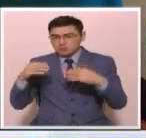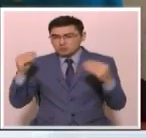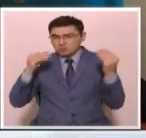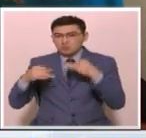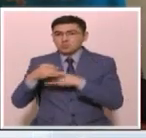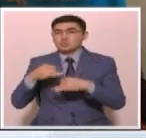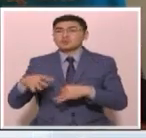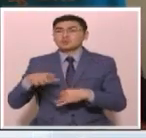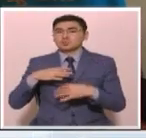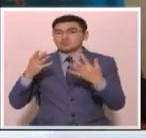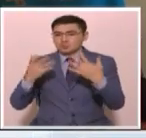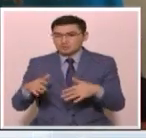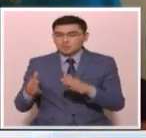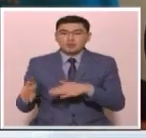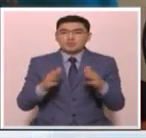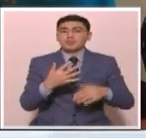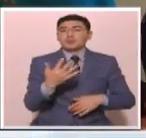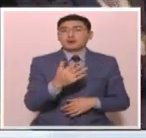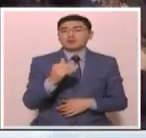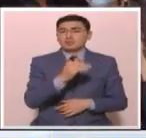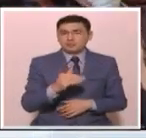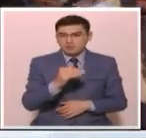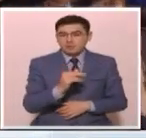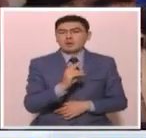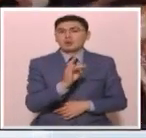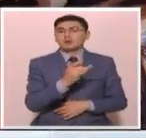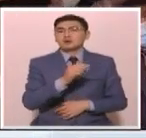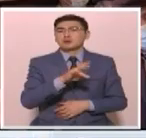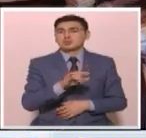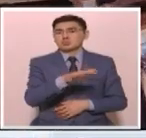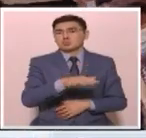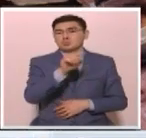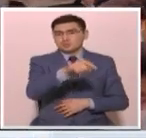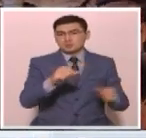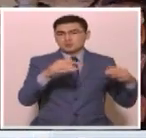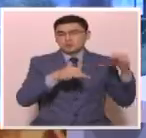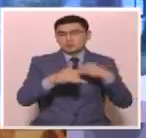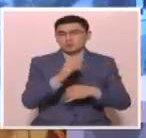Келесі кездесу ақпанның 5-інде Қарағай ауданының орталығы Құрық ауылында болады.